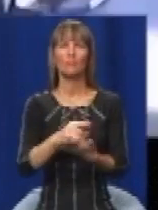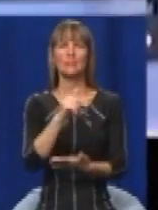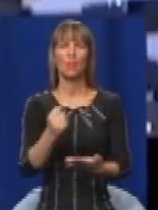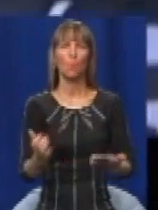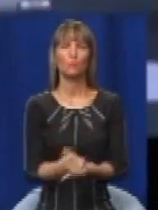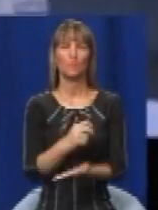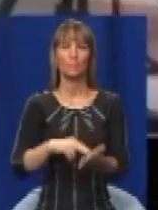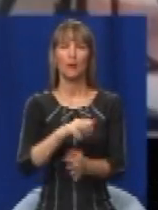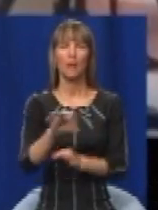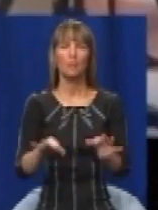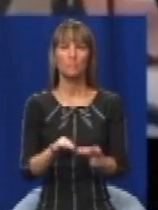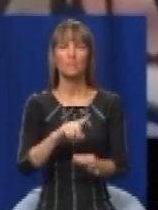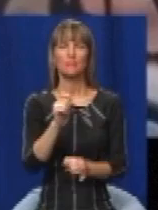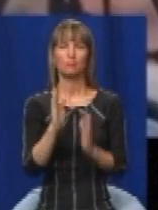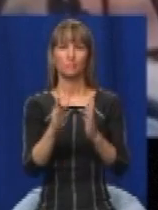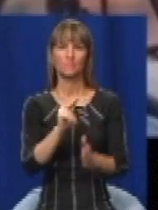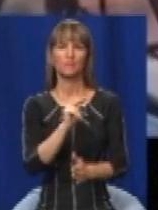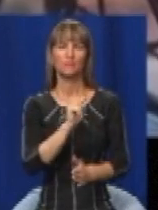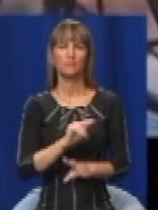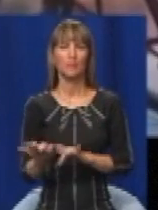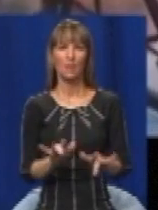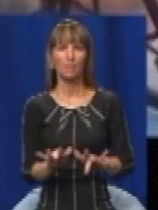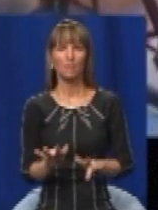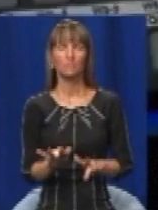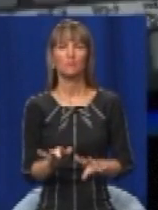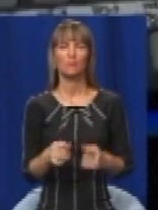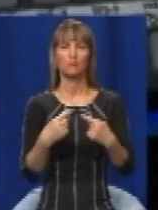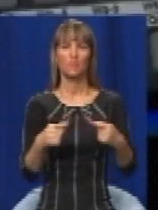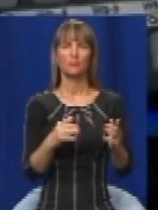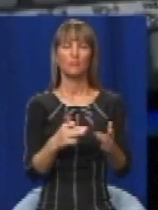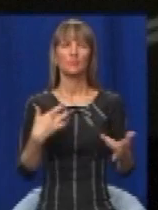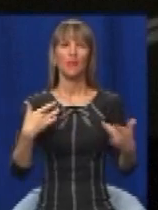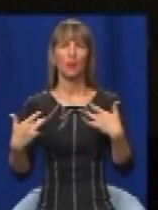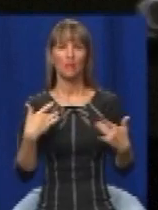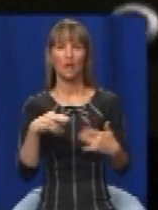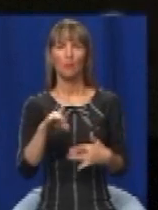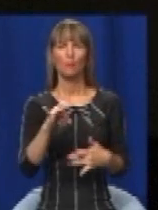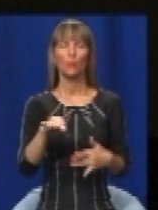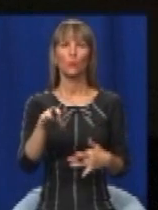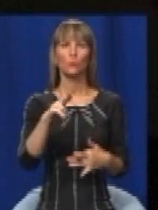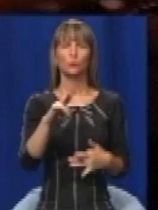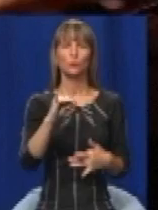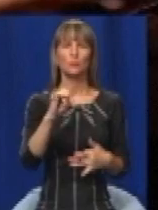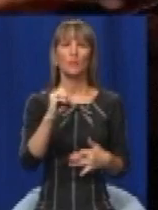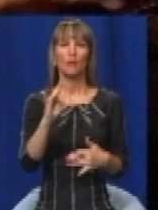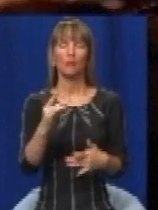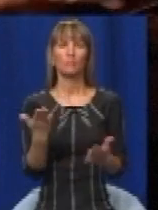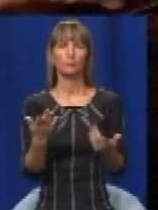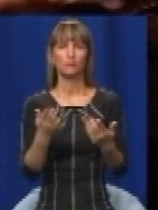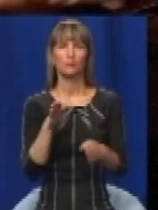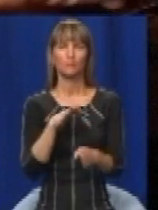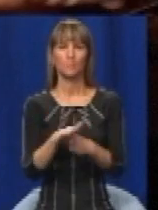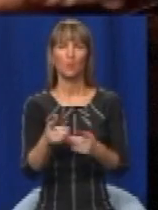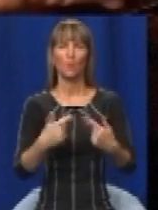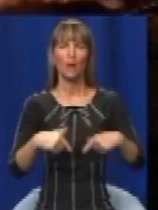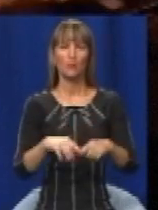проекту. За сферою діяльності цих професіоналів розрізняють на такі. Театральний продюсер, який здійснює організацію та